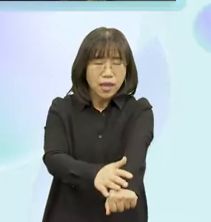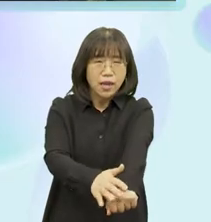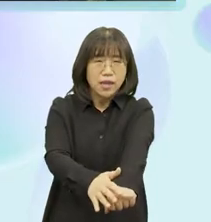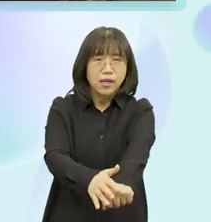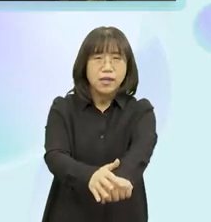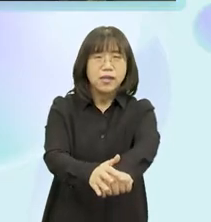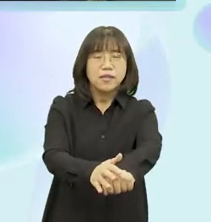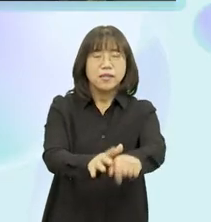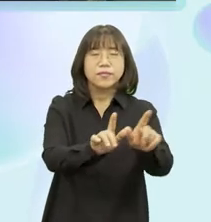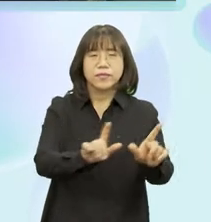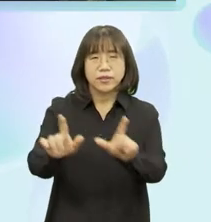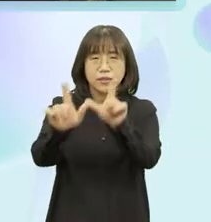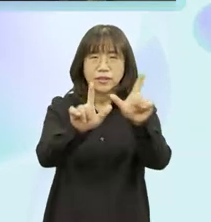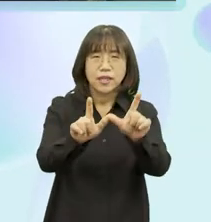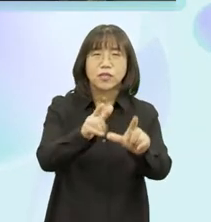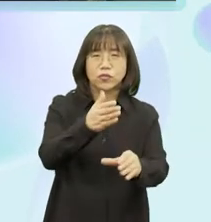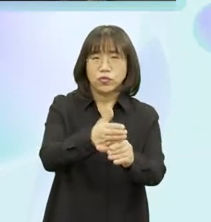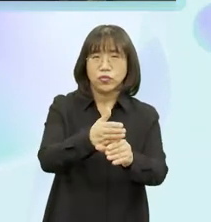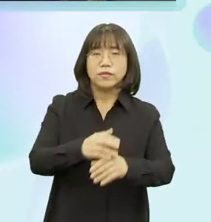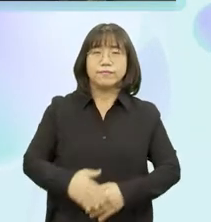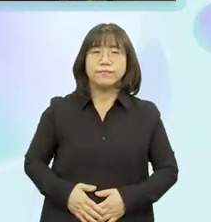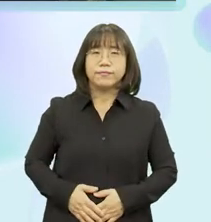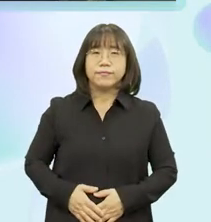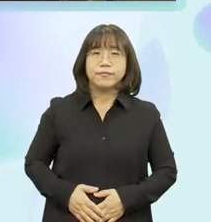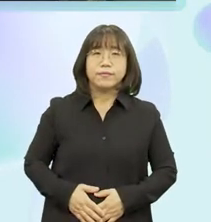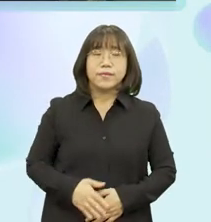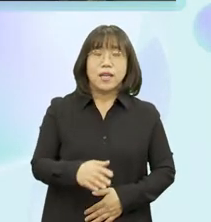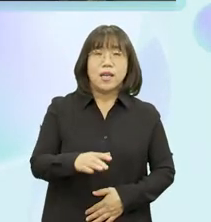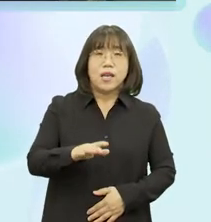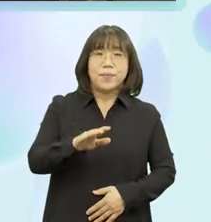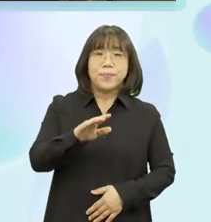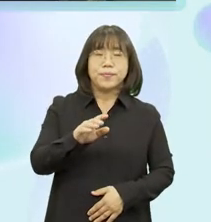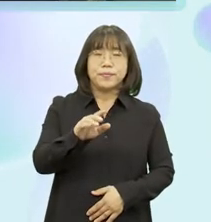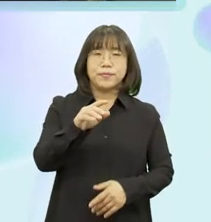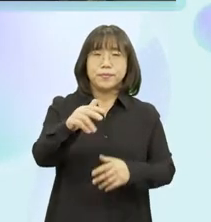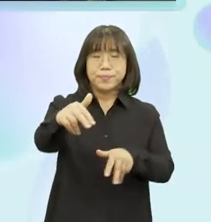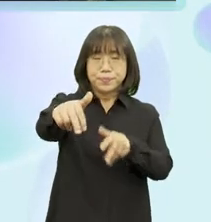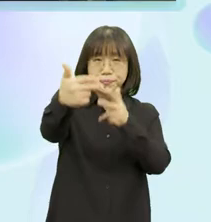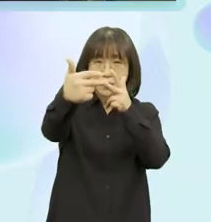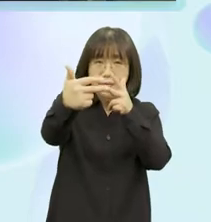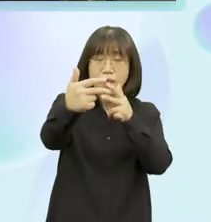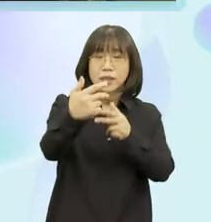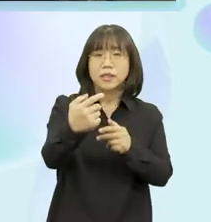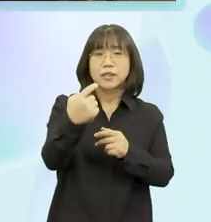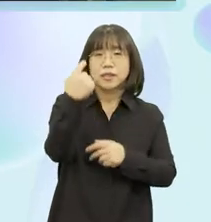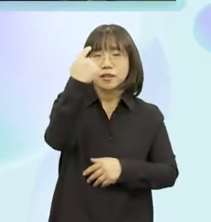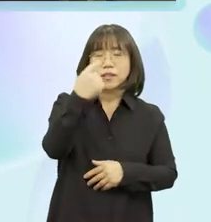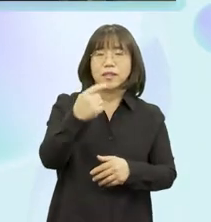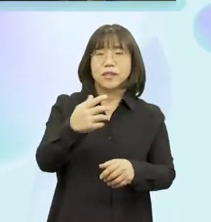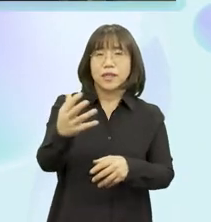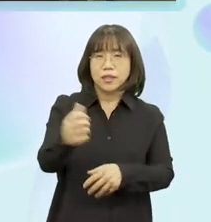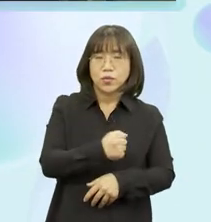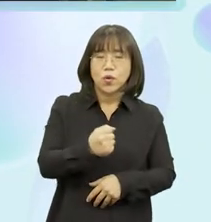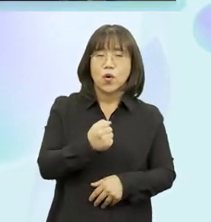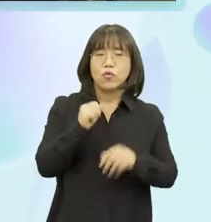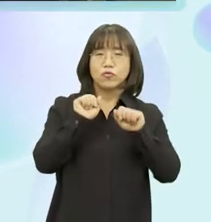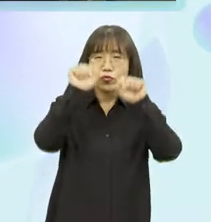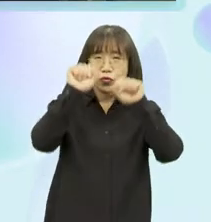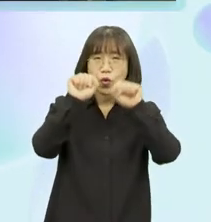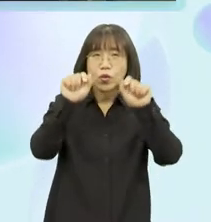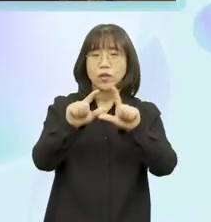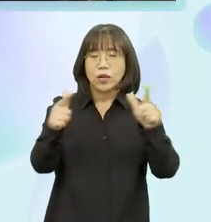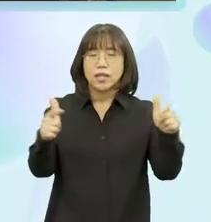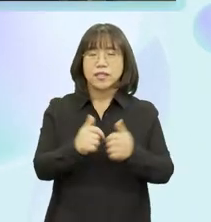있습니다 it 매체를 활용해 비대면 으로 운동도 함께 하고 식단관리 신경과 전문의